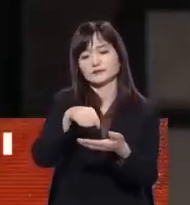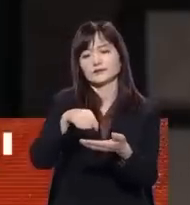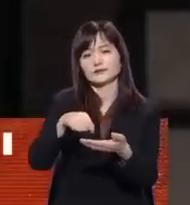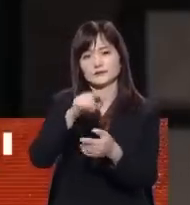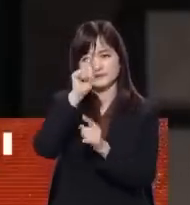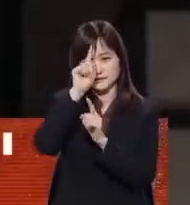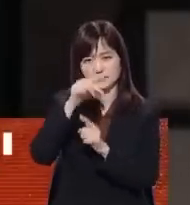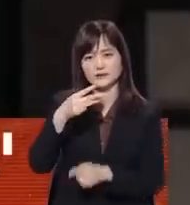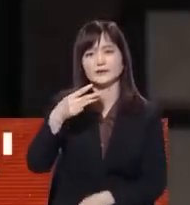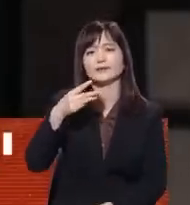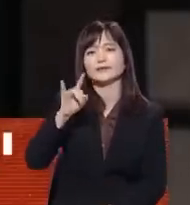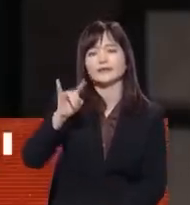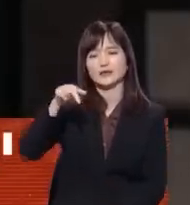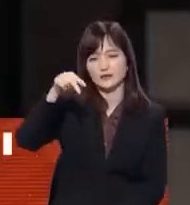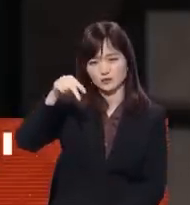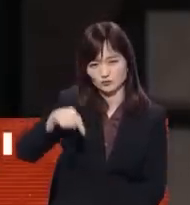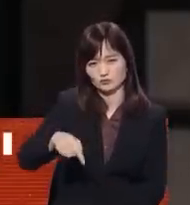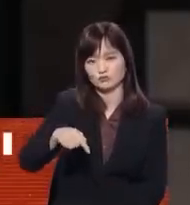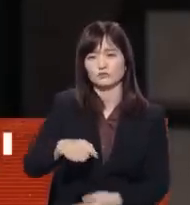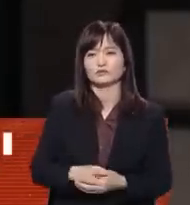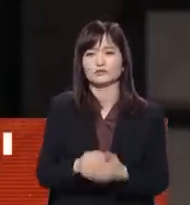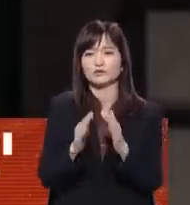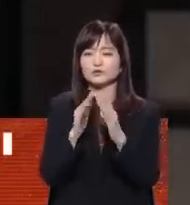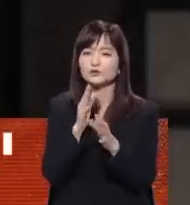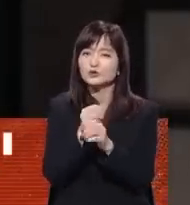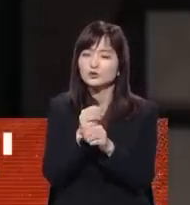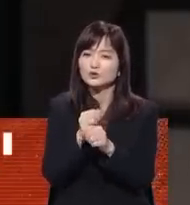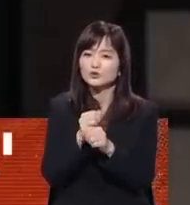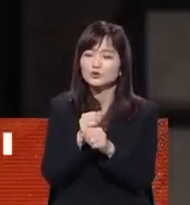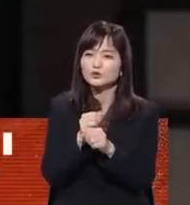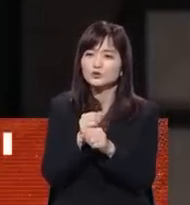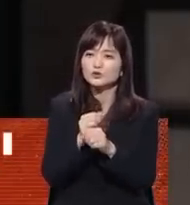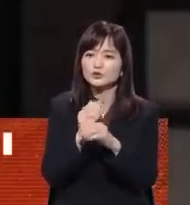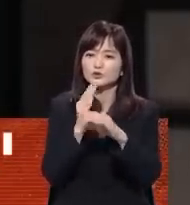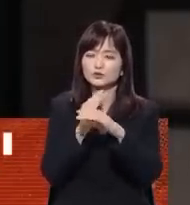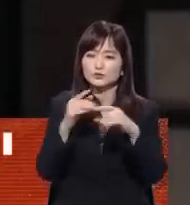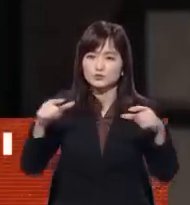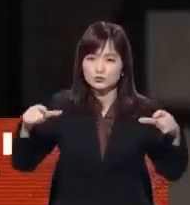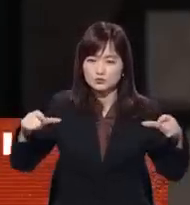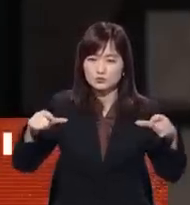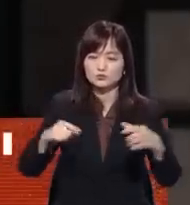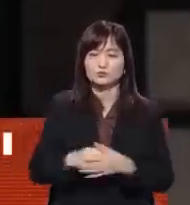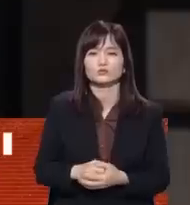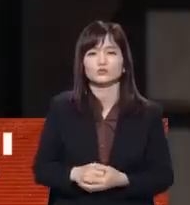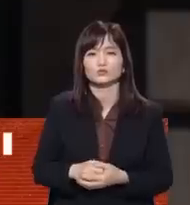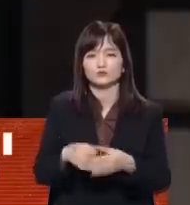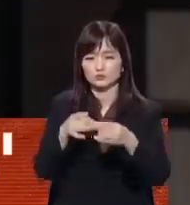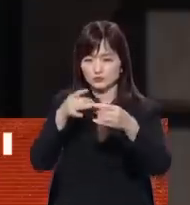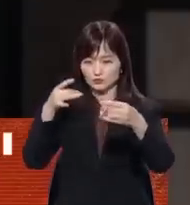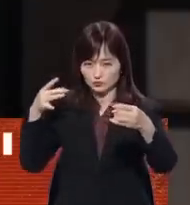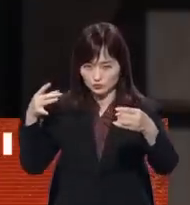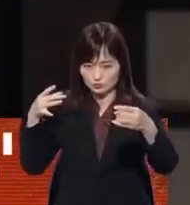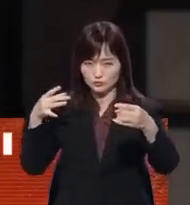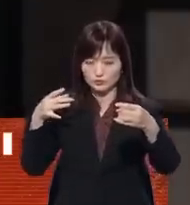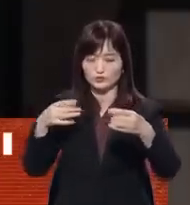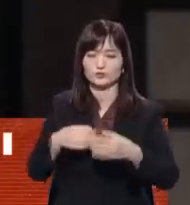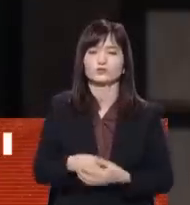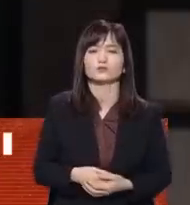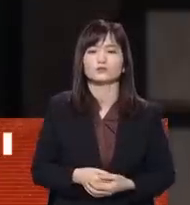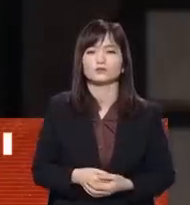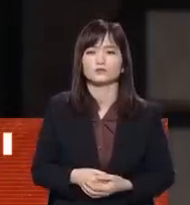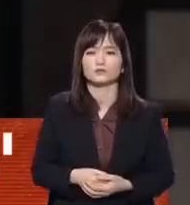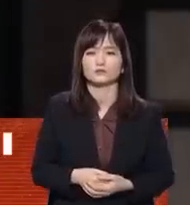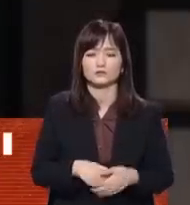그러면 이태수라고 썼고요 그리고 이제 주소를 중국 충무로 2가라고 이게 적어놨습니다 그래서 이제이